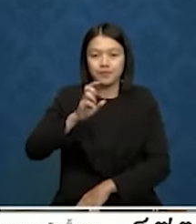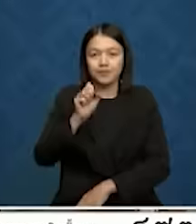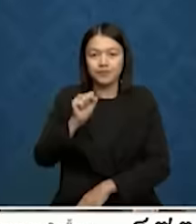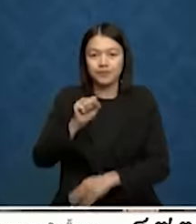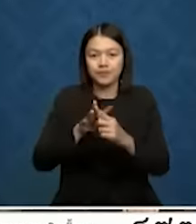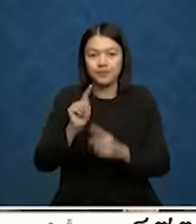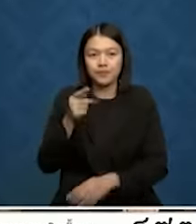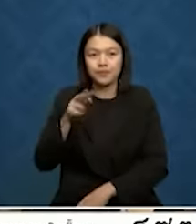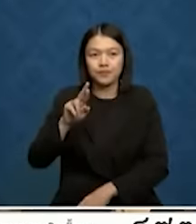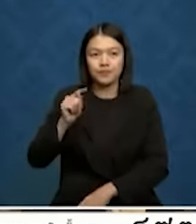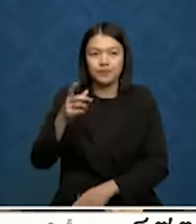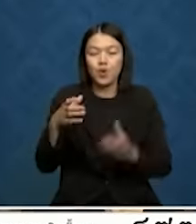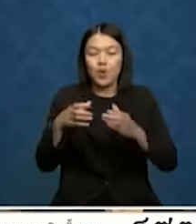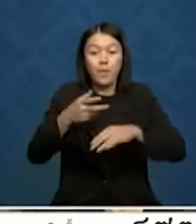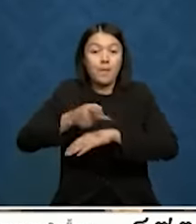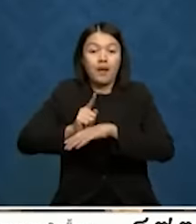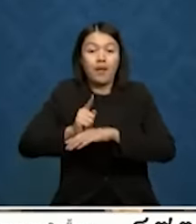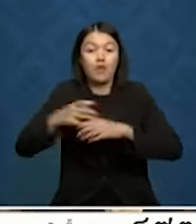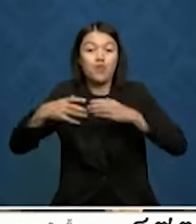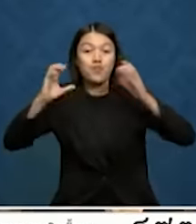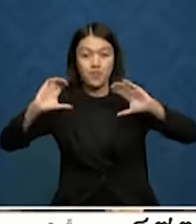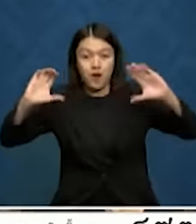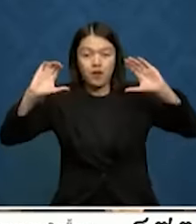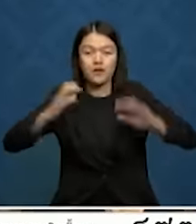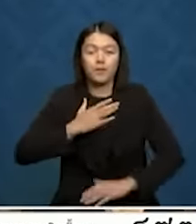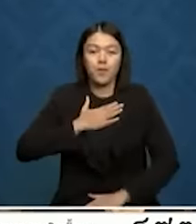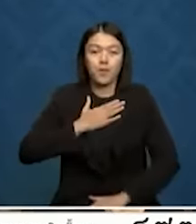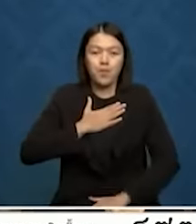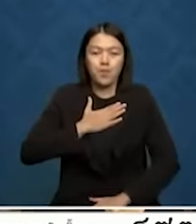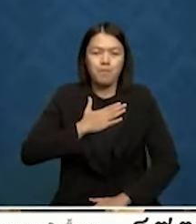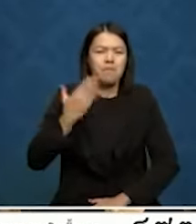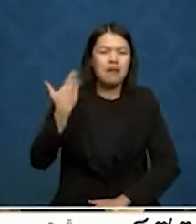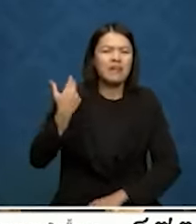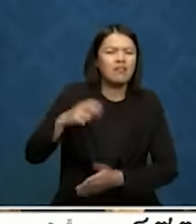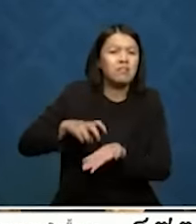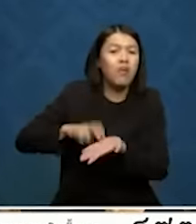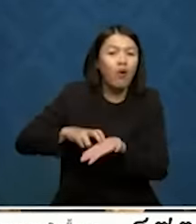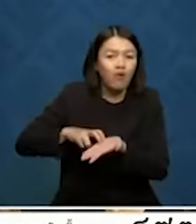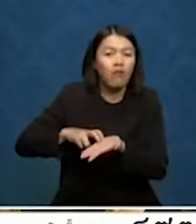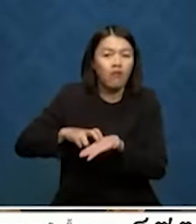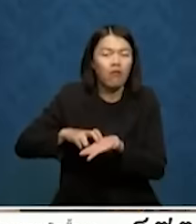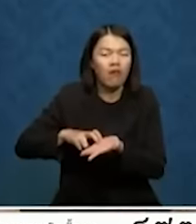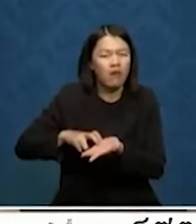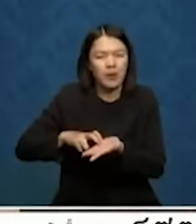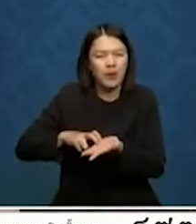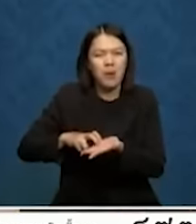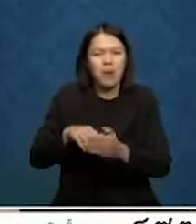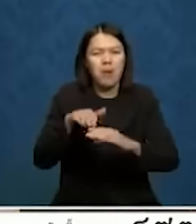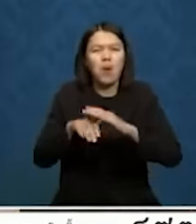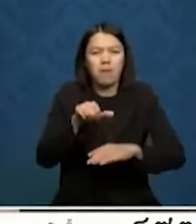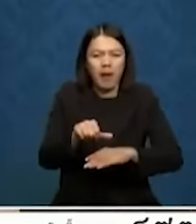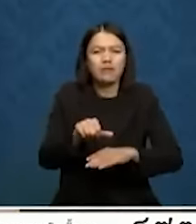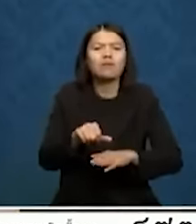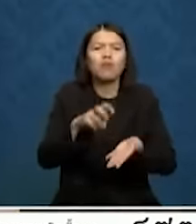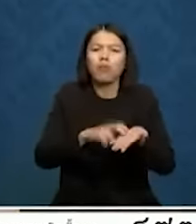านะประธานวิปรัฐบาลนะครับท่านประธานครับเมื่อกี้เนี่ยแค่รับรองนะครับกดบัตรแสดงตนก็ถือว่าเป็น